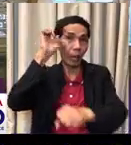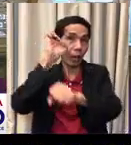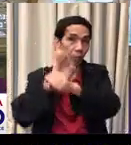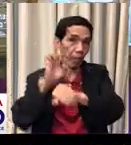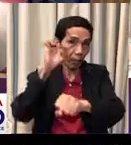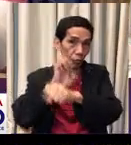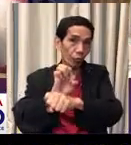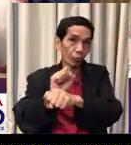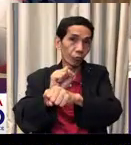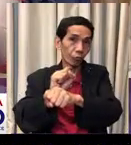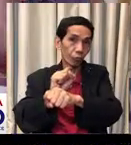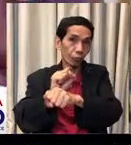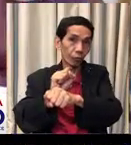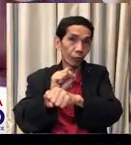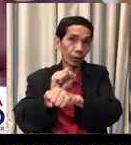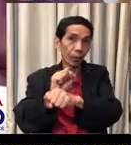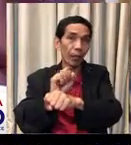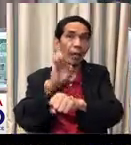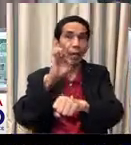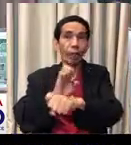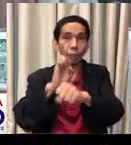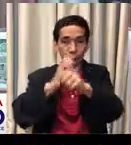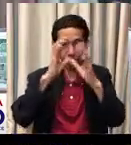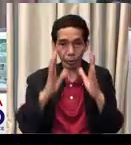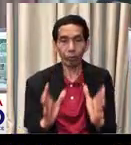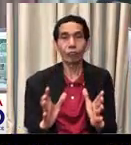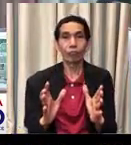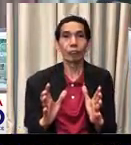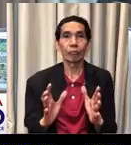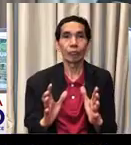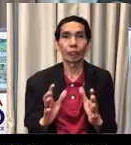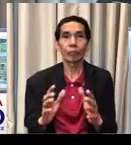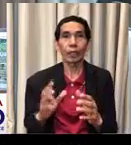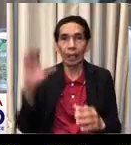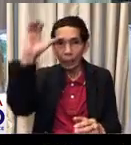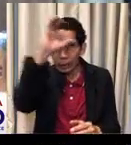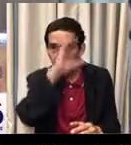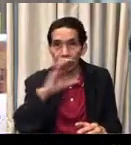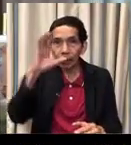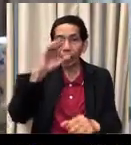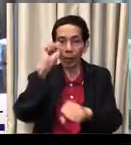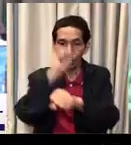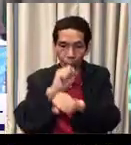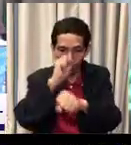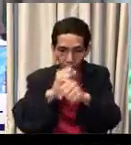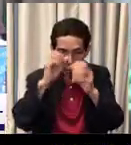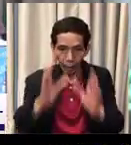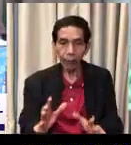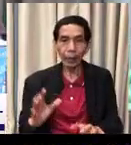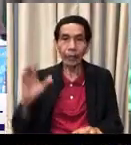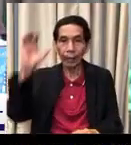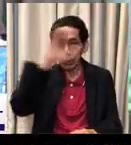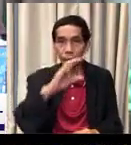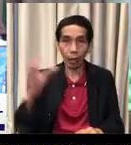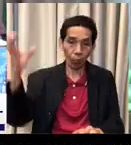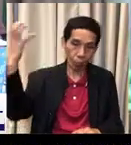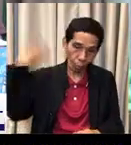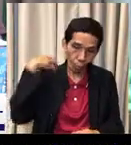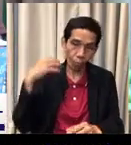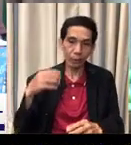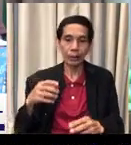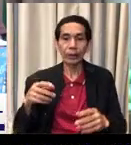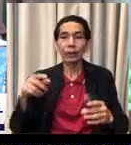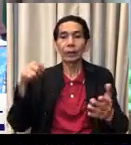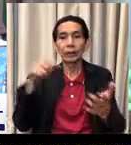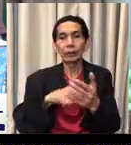Empleyado, employer. Naghahanap ng empleyado, naghahanap ng employer, ito ang